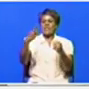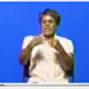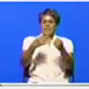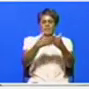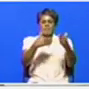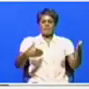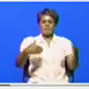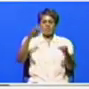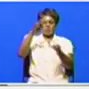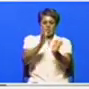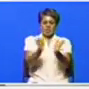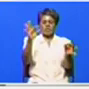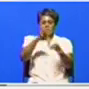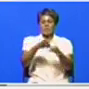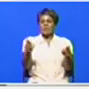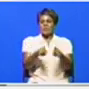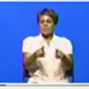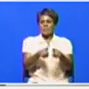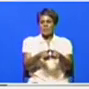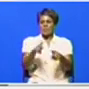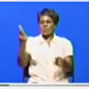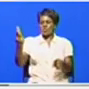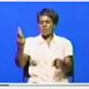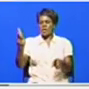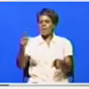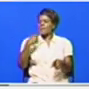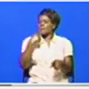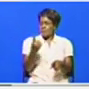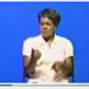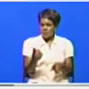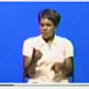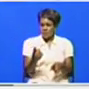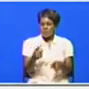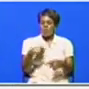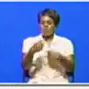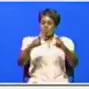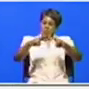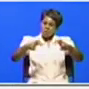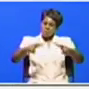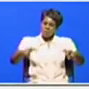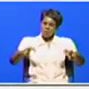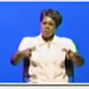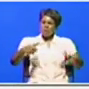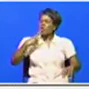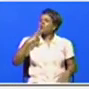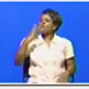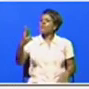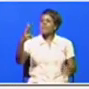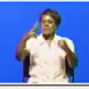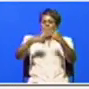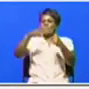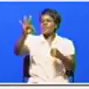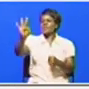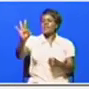uchaguzi wa urais. Kando na kisa cha Kuria, Kaparo amesema kwamba wanaendeleza uchunguzi dhidi ya visa 273